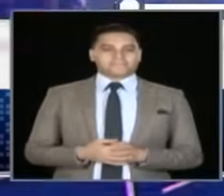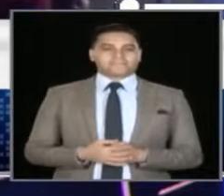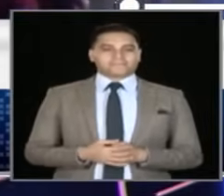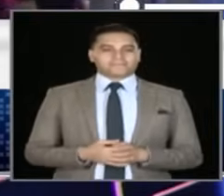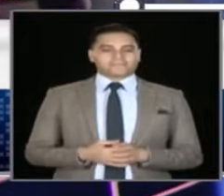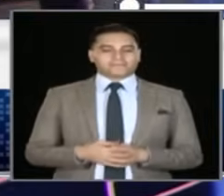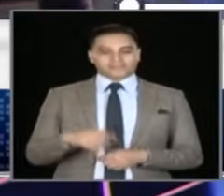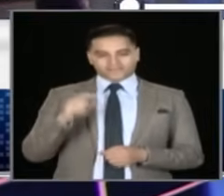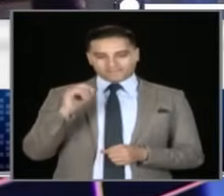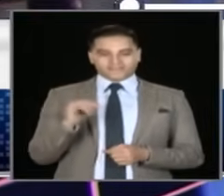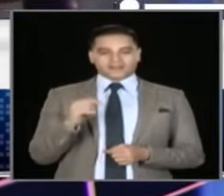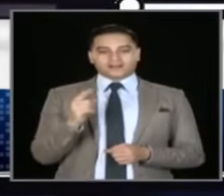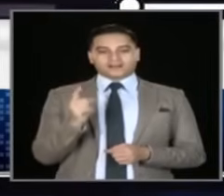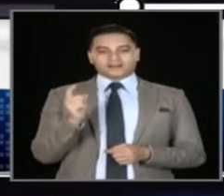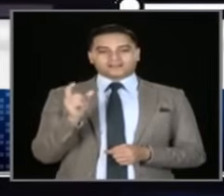فيرنر